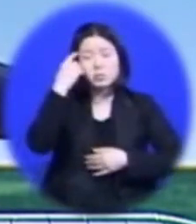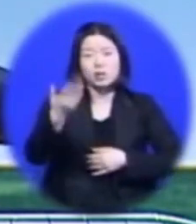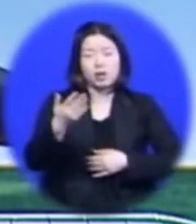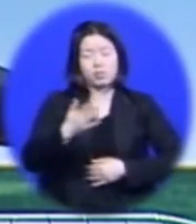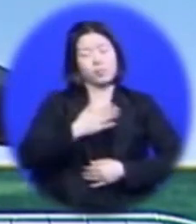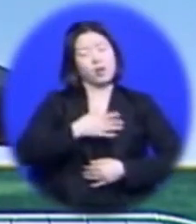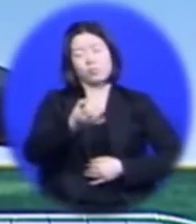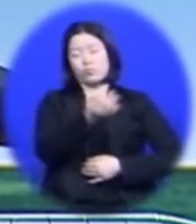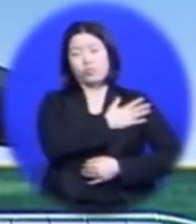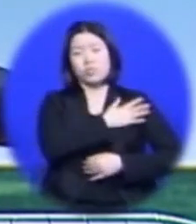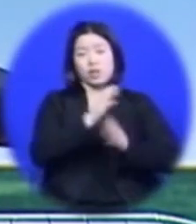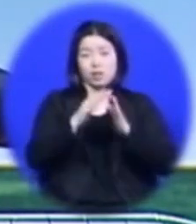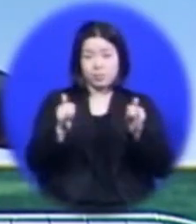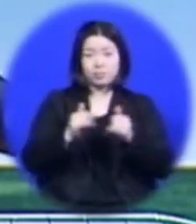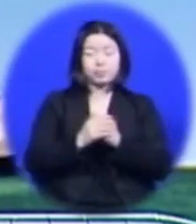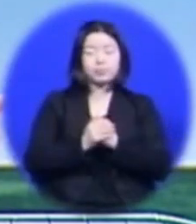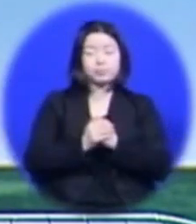부자야.